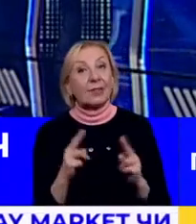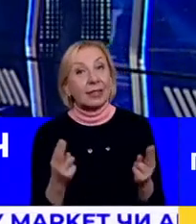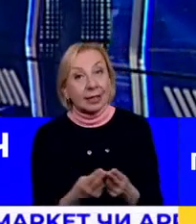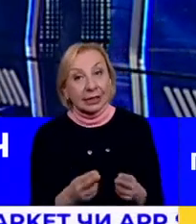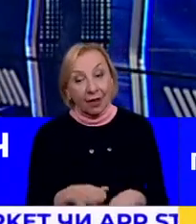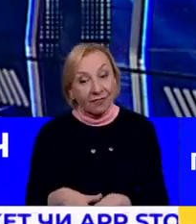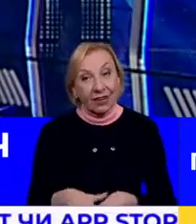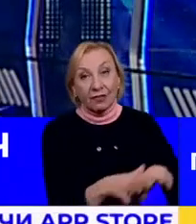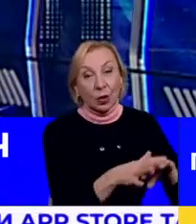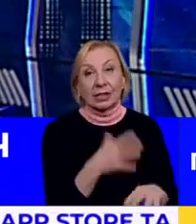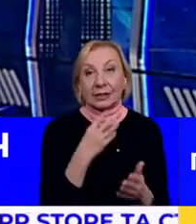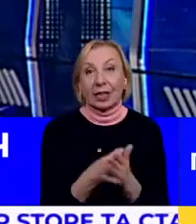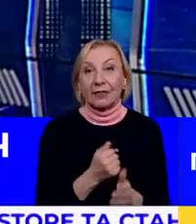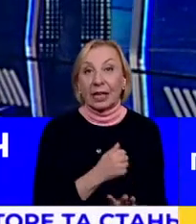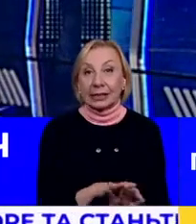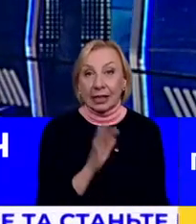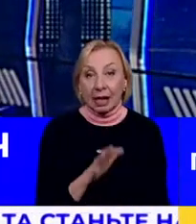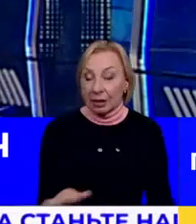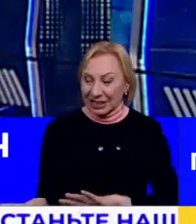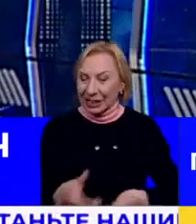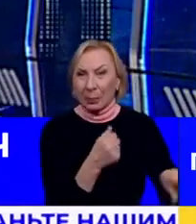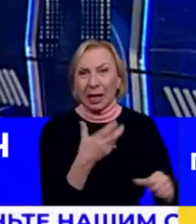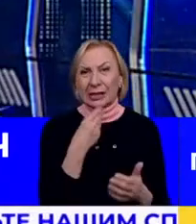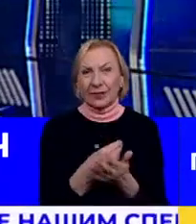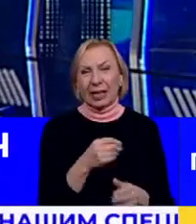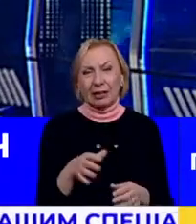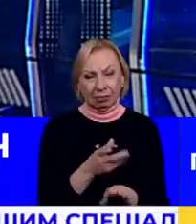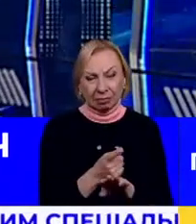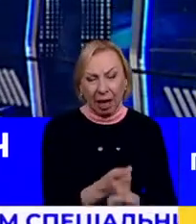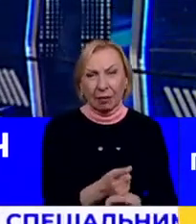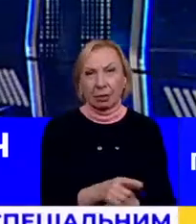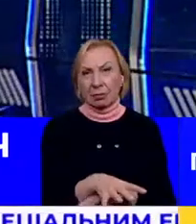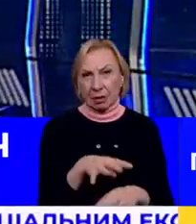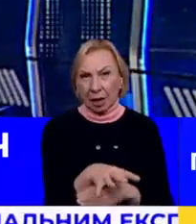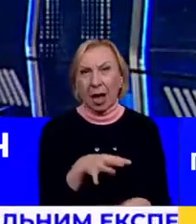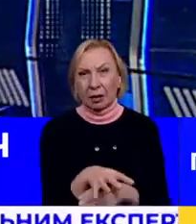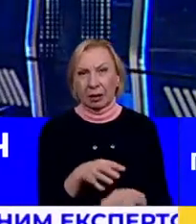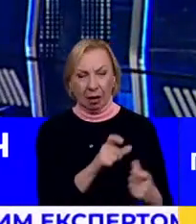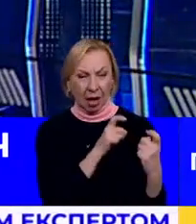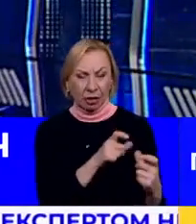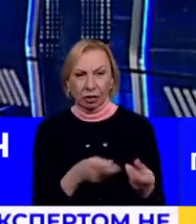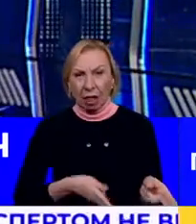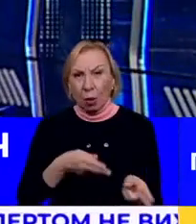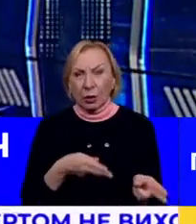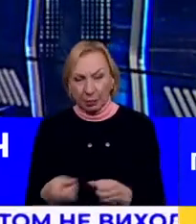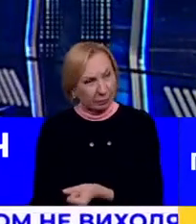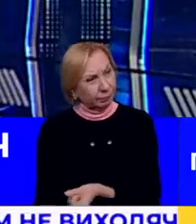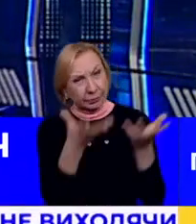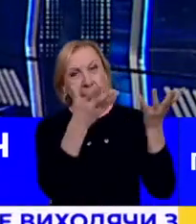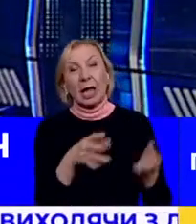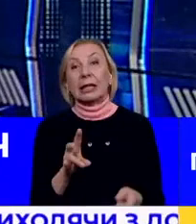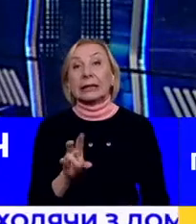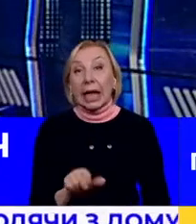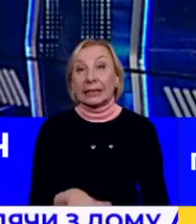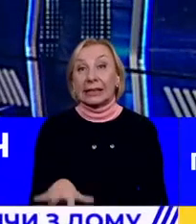свои войска, забирает танки, грады свои, забирает артиллерию, вывозит эшелонами эту всю технику. Там на территории Луганской и